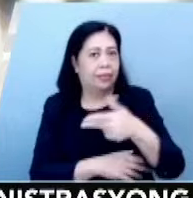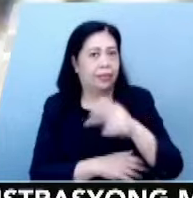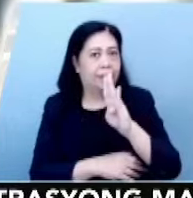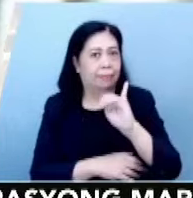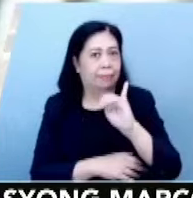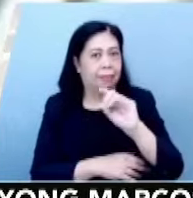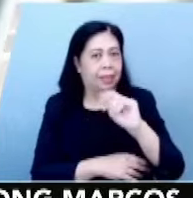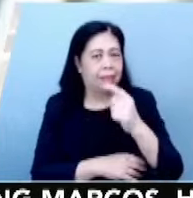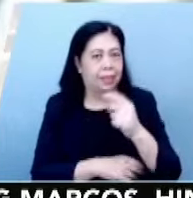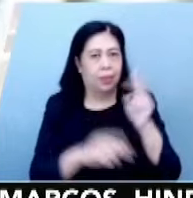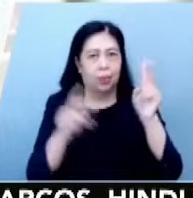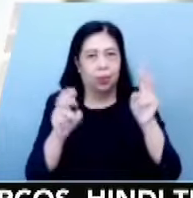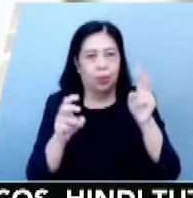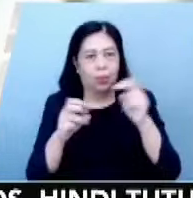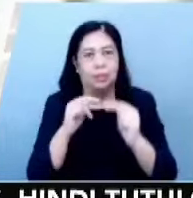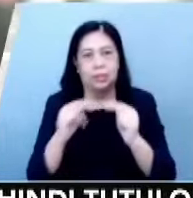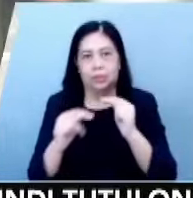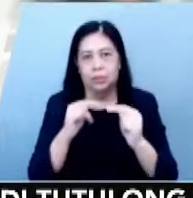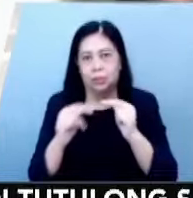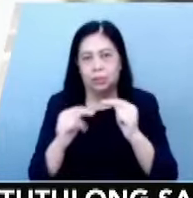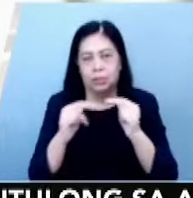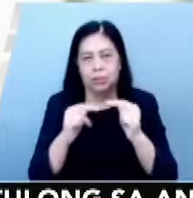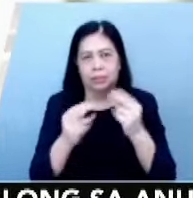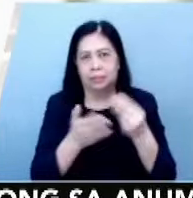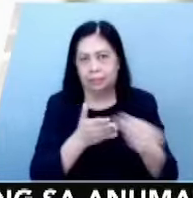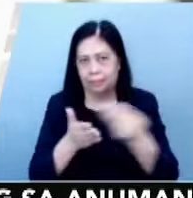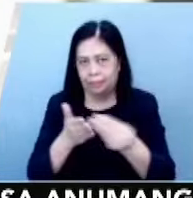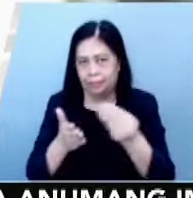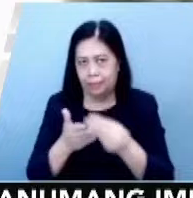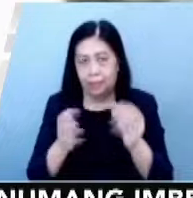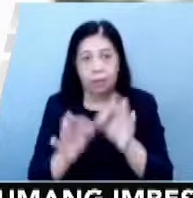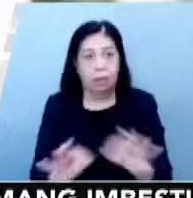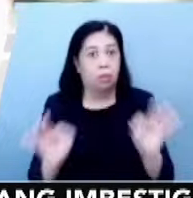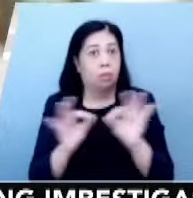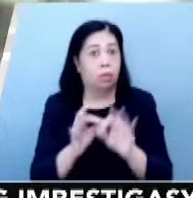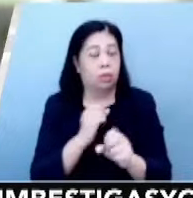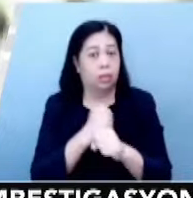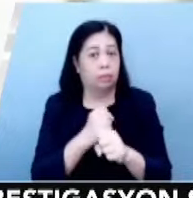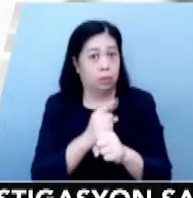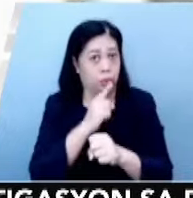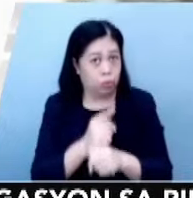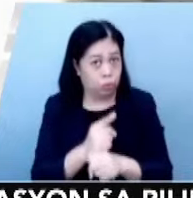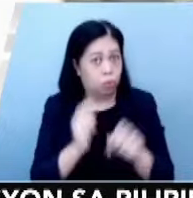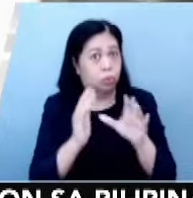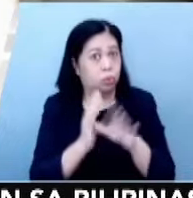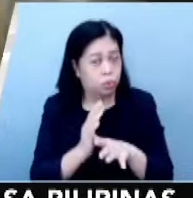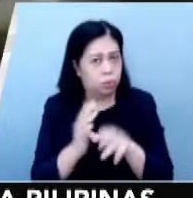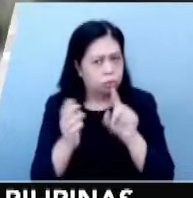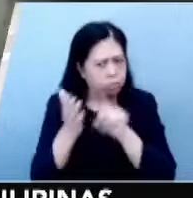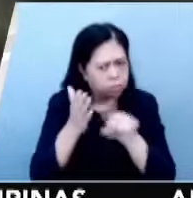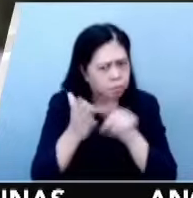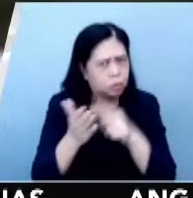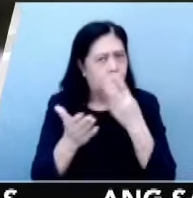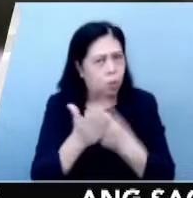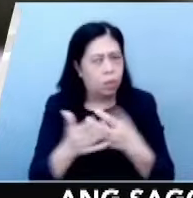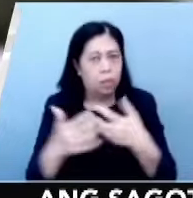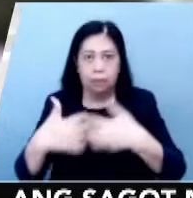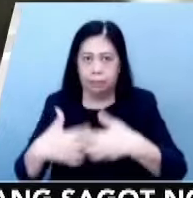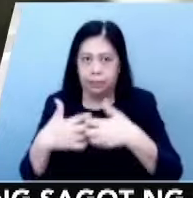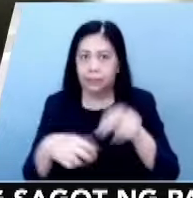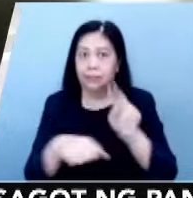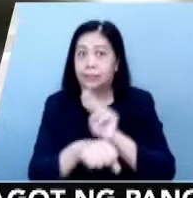tinatawag na negotiated procurement. Basta raw titiyakin ng COMELEC na nasuring mabuti ang mga makinang gagamitin